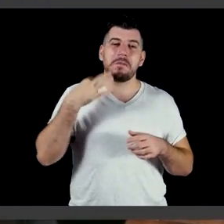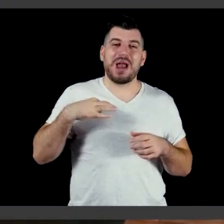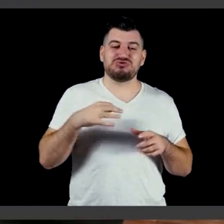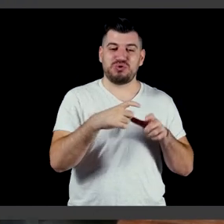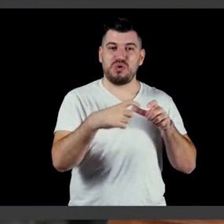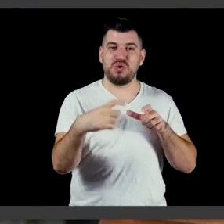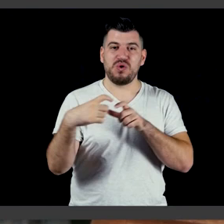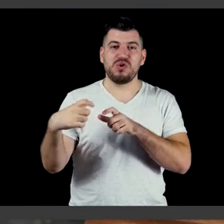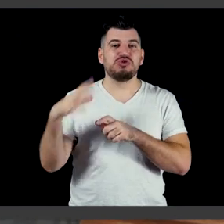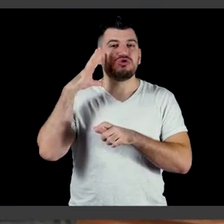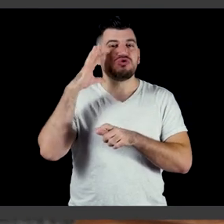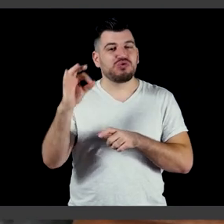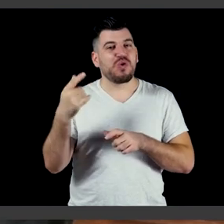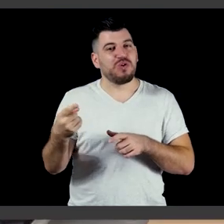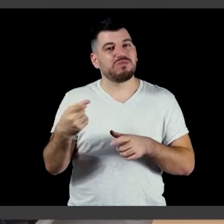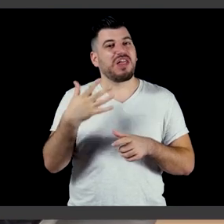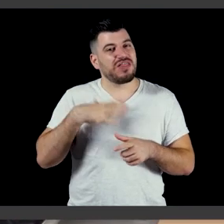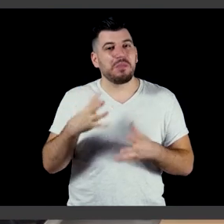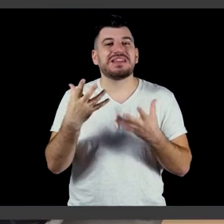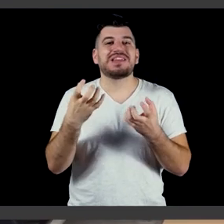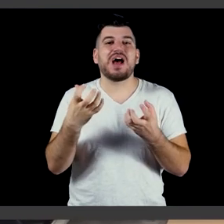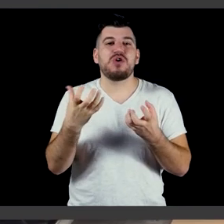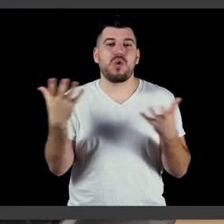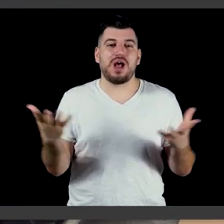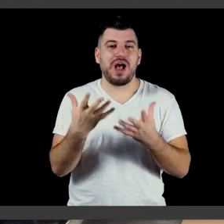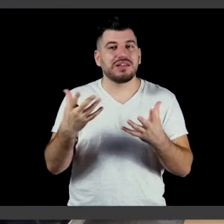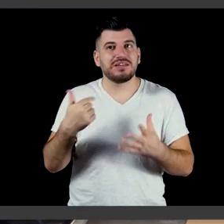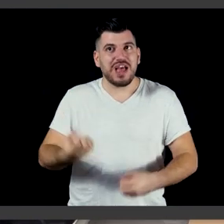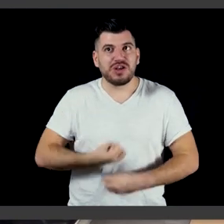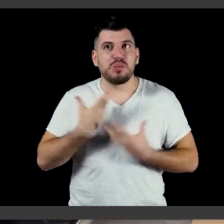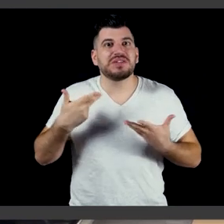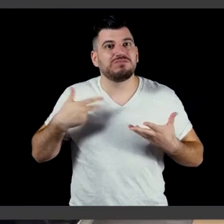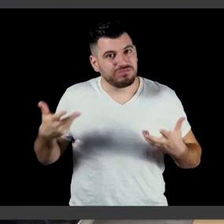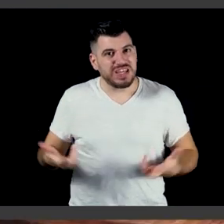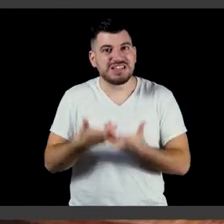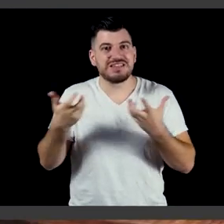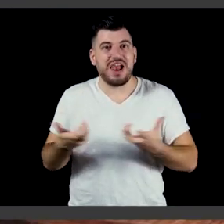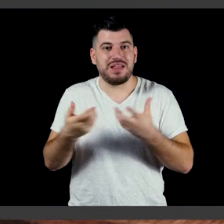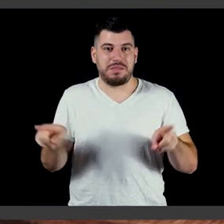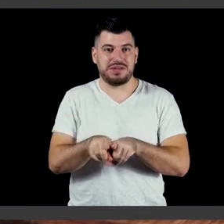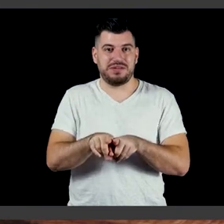την αίσθηση ότι τρώμε και σαλάτα μαζί. Βάζουμε τα καπάκια μας.